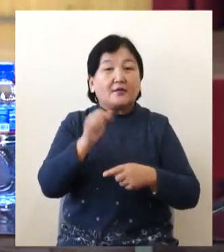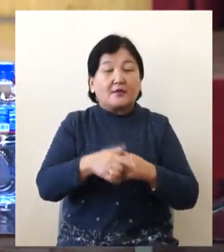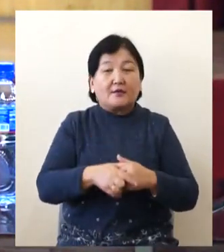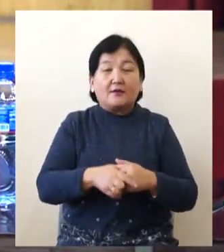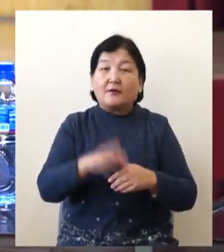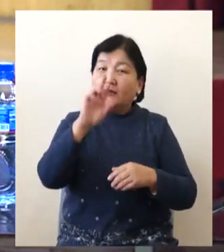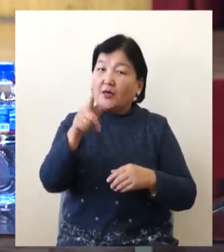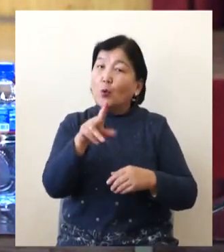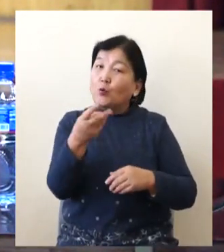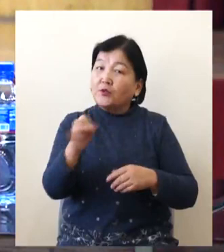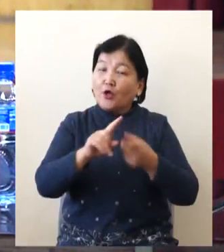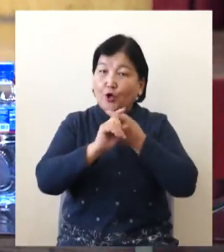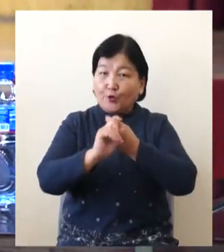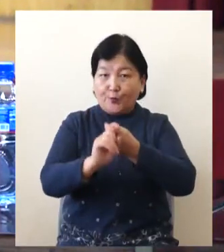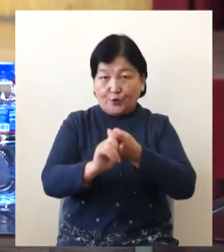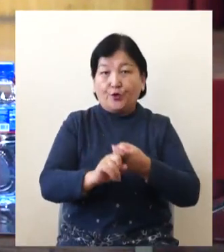яг энэтэй холбоотойгоор би